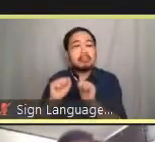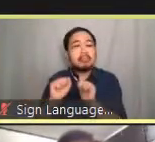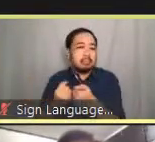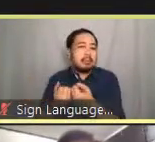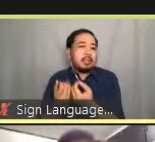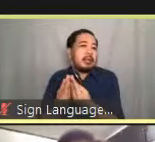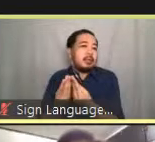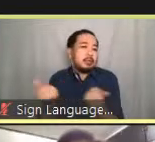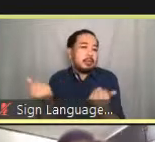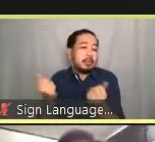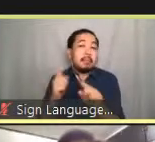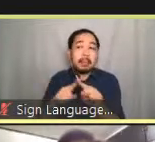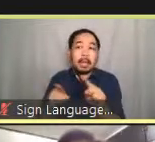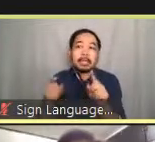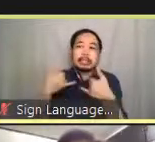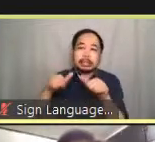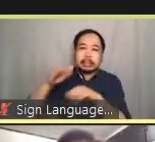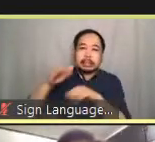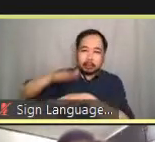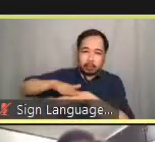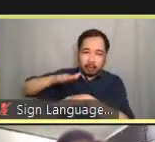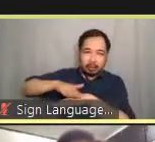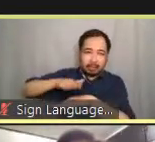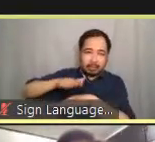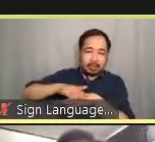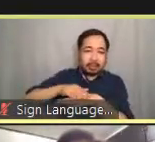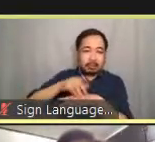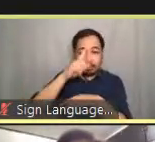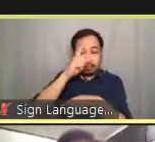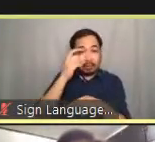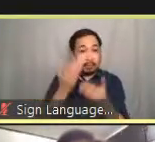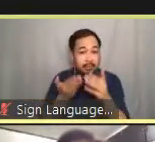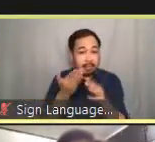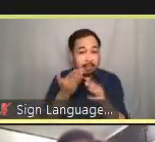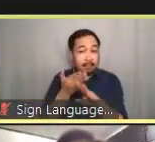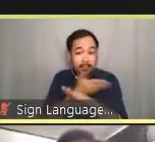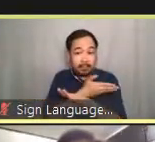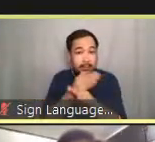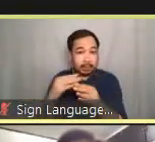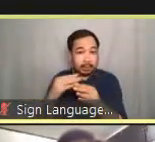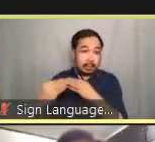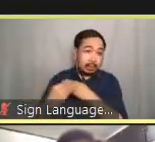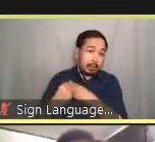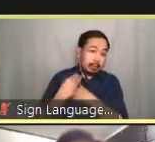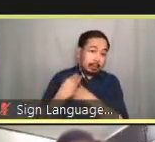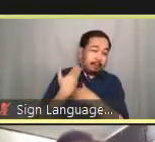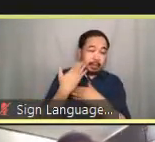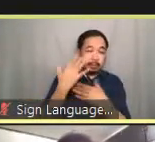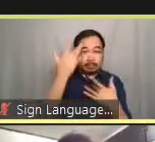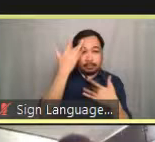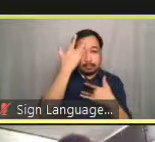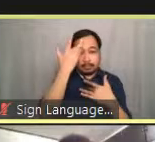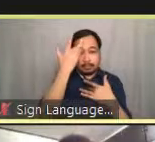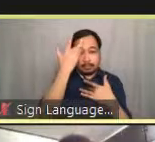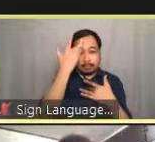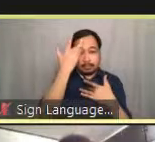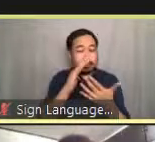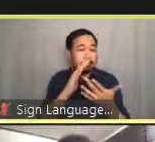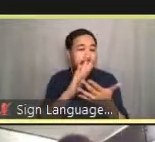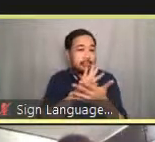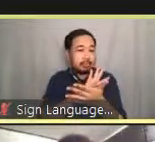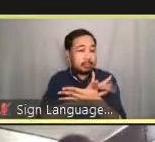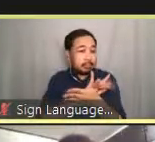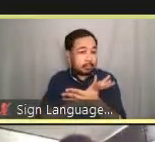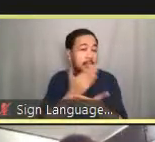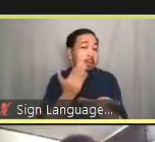Although may caution din po kasi during the early signs of infection, hindi pa siya nagkakaroon ng symptoms.